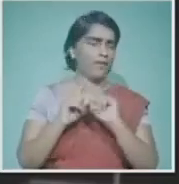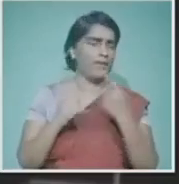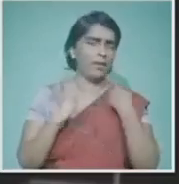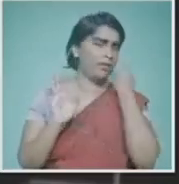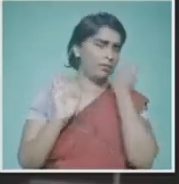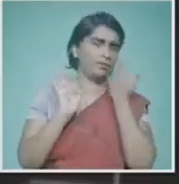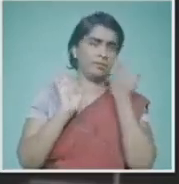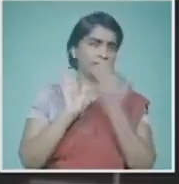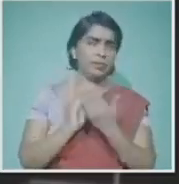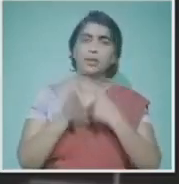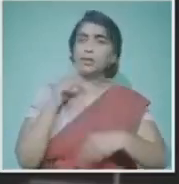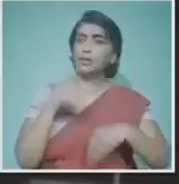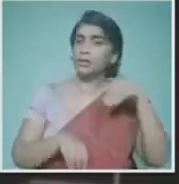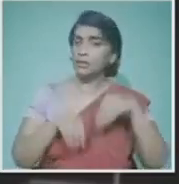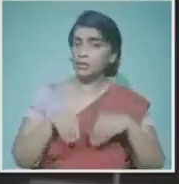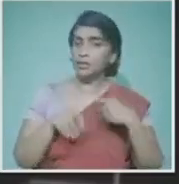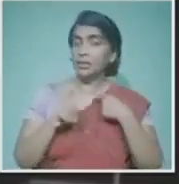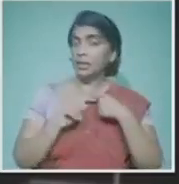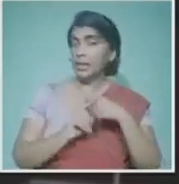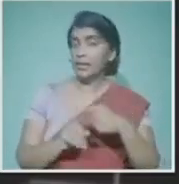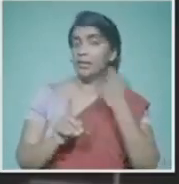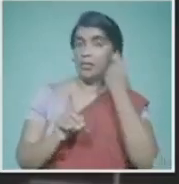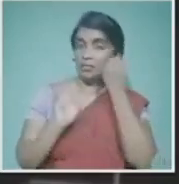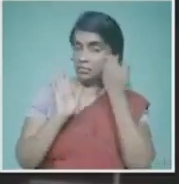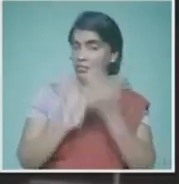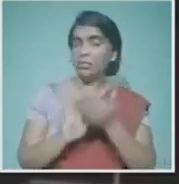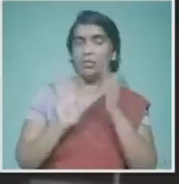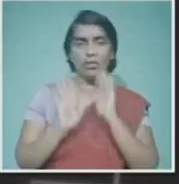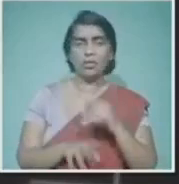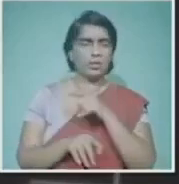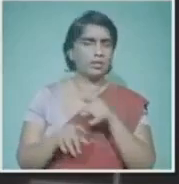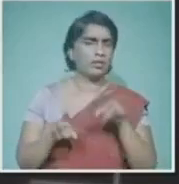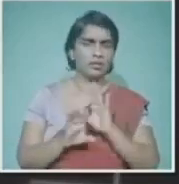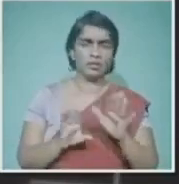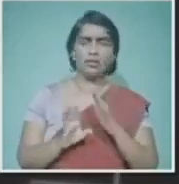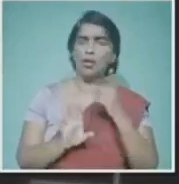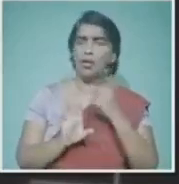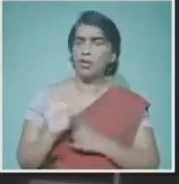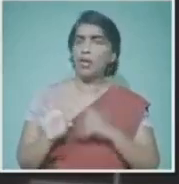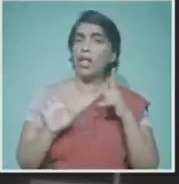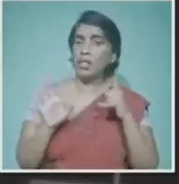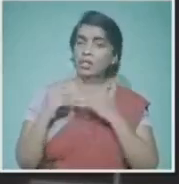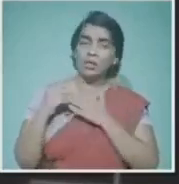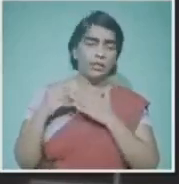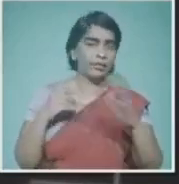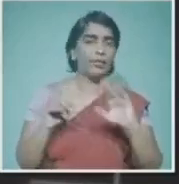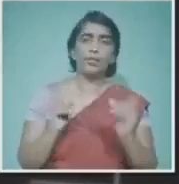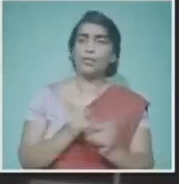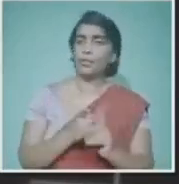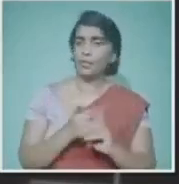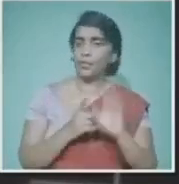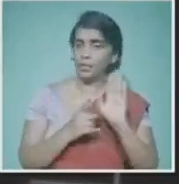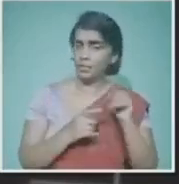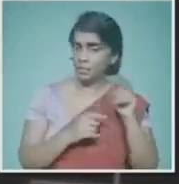இருக்கிற சூழலை சரியாக பயன்படுத்தாமல் உங்களுக்கு தெரியும் 70 ஆண்டுகள் நீடிக்கிற இந்த பிரச்சனையிலே அரசியலுக்காக அல்லது